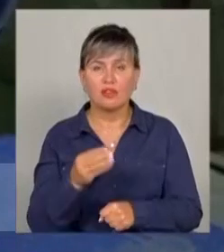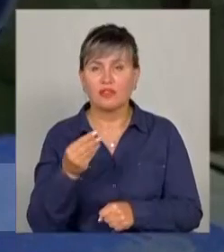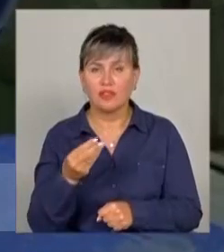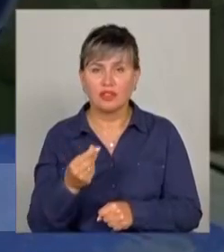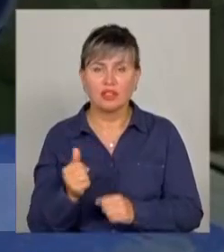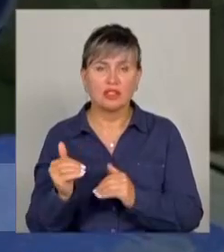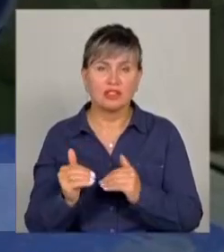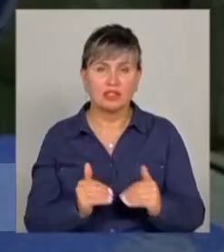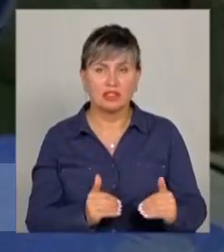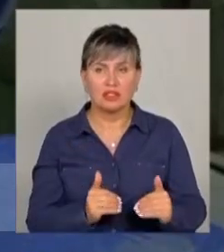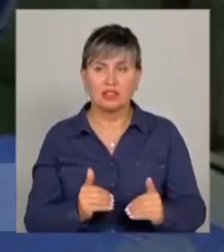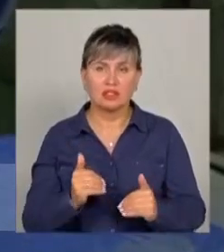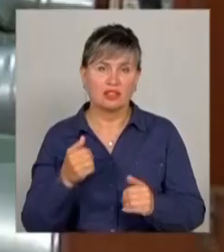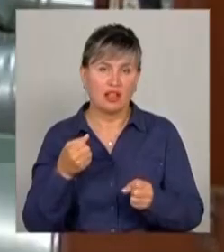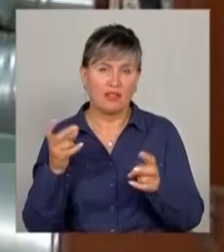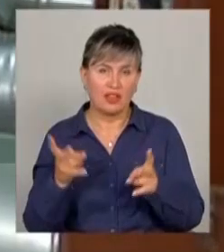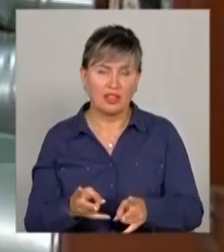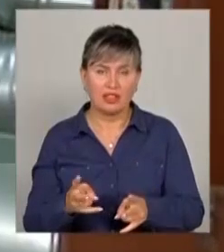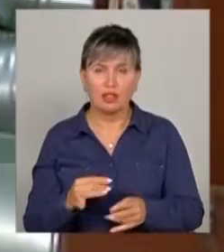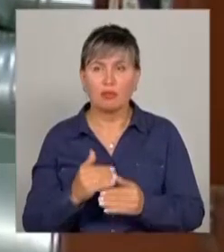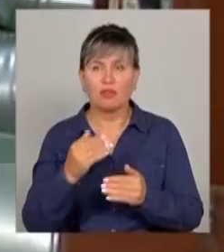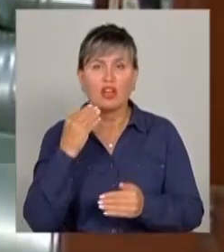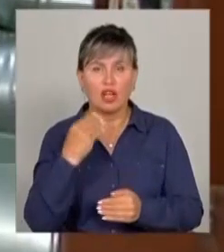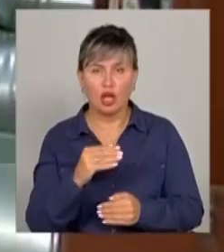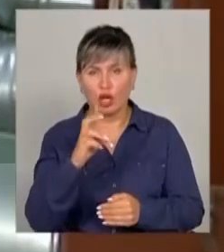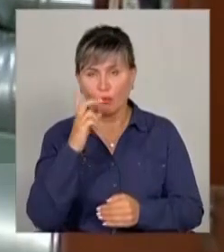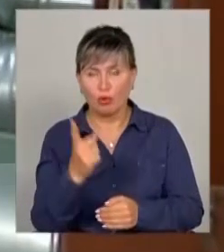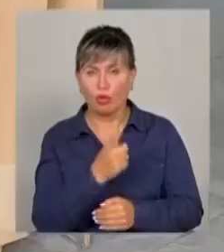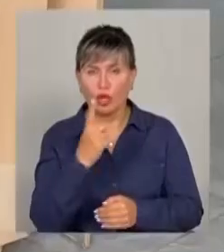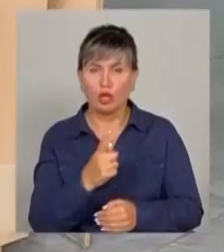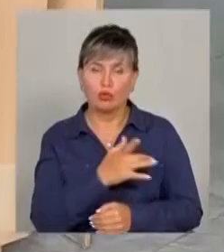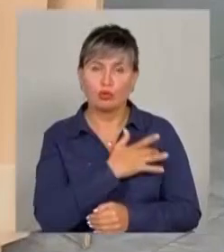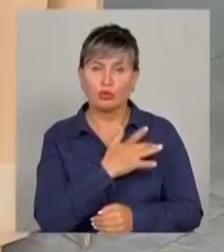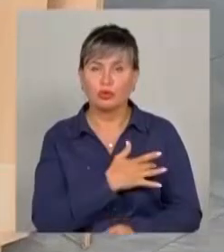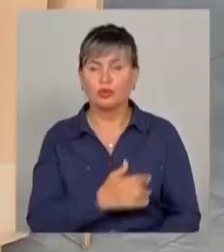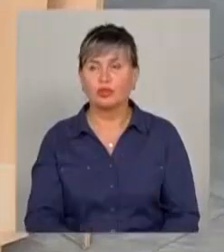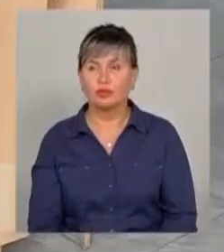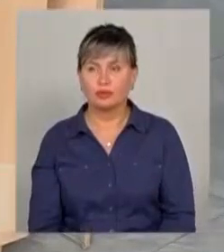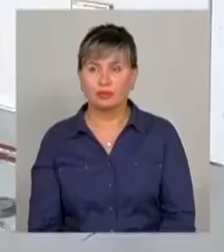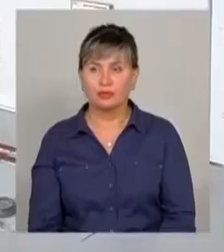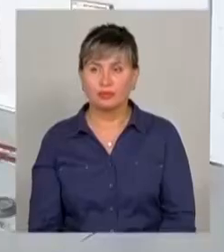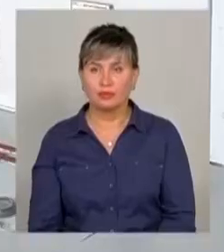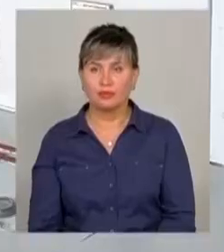финансирование снизит аварийность и повысит качество оказываемых коммунальных услуг. Адель Акжаркенова, Ернат Булатбек, телеканал «Алматы».